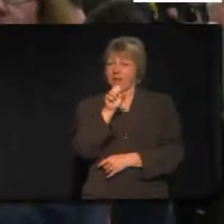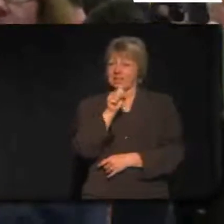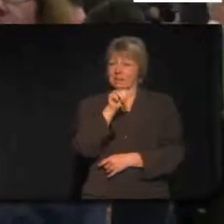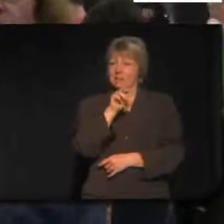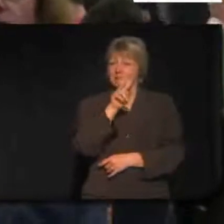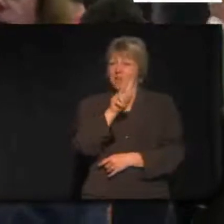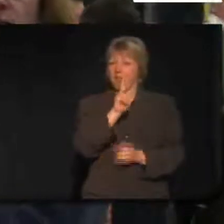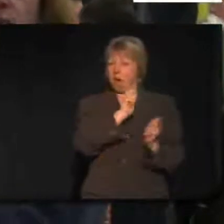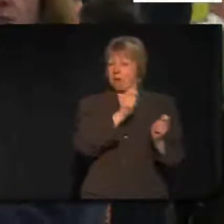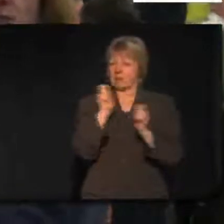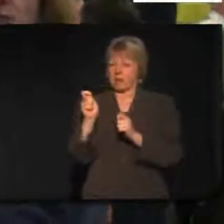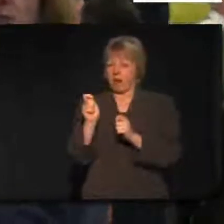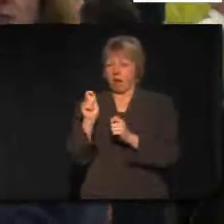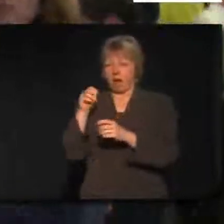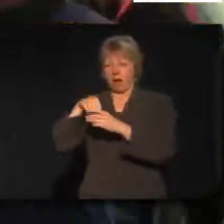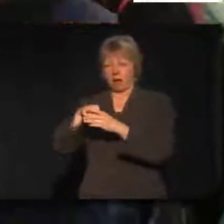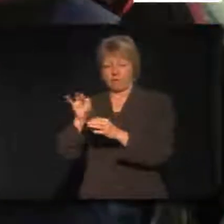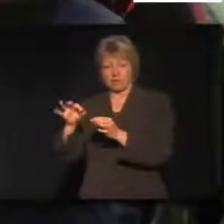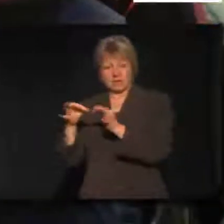richtig